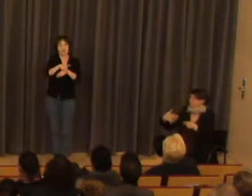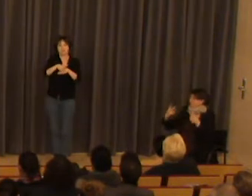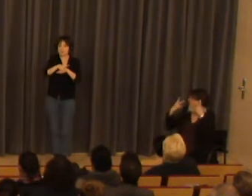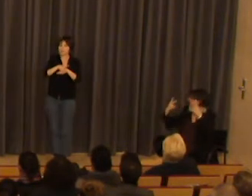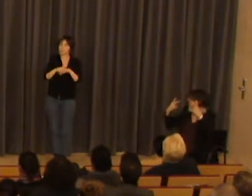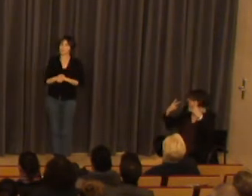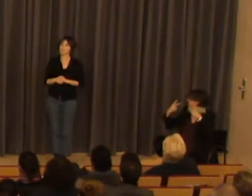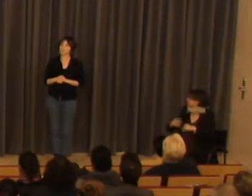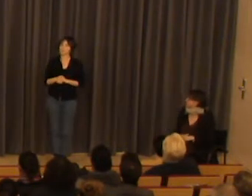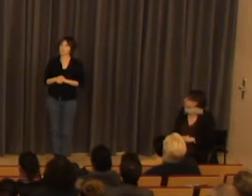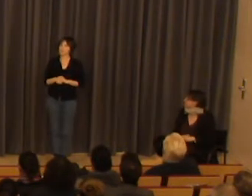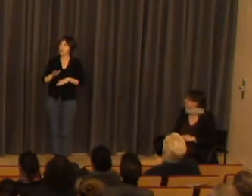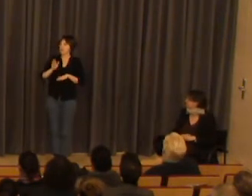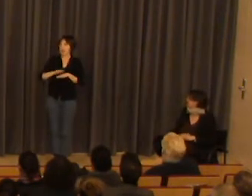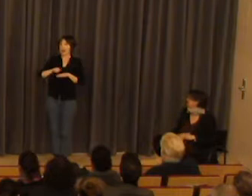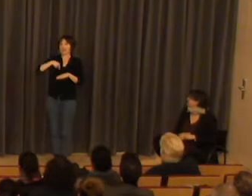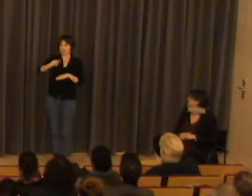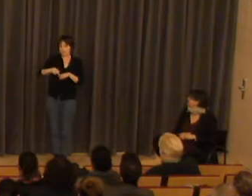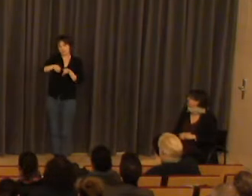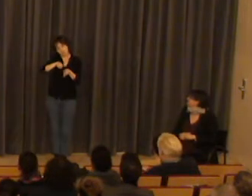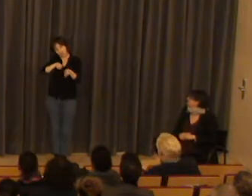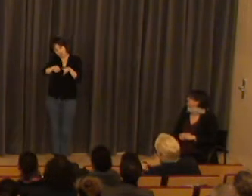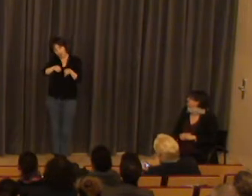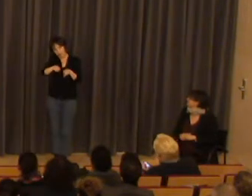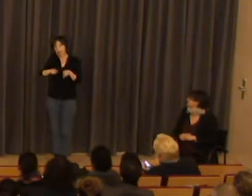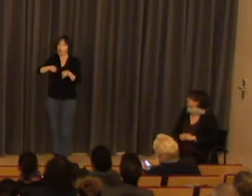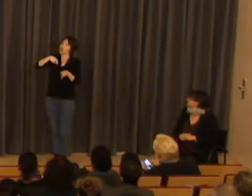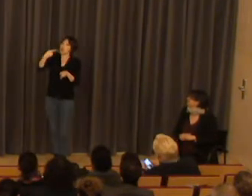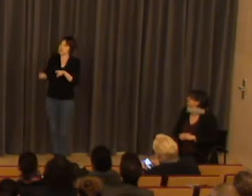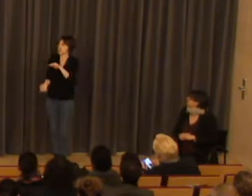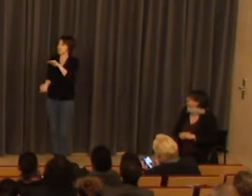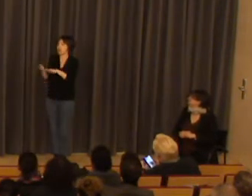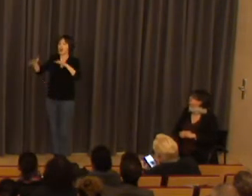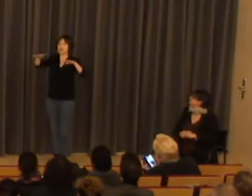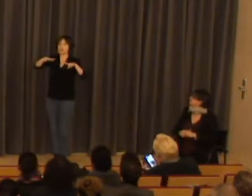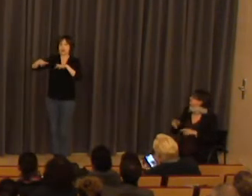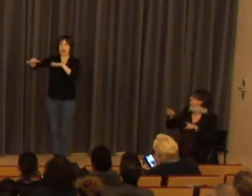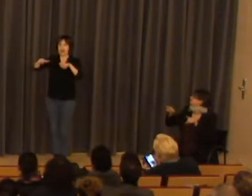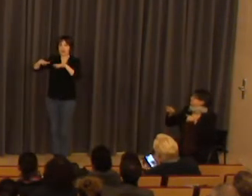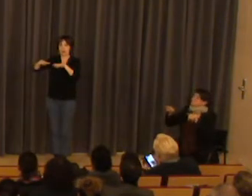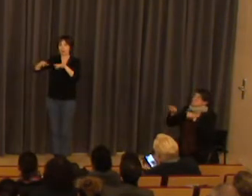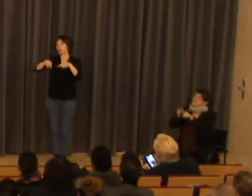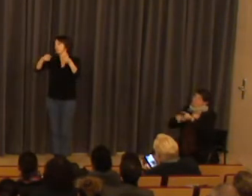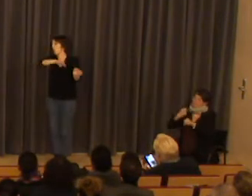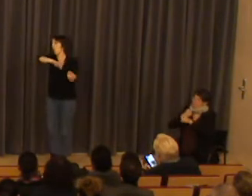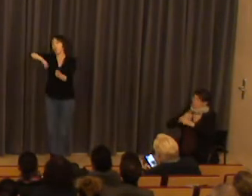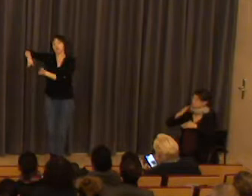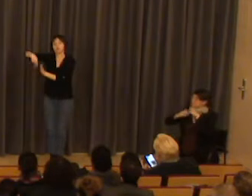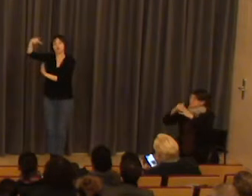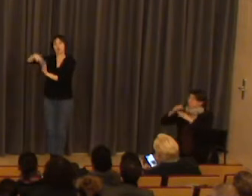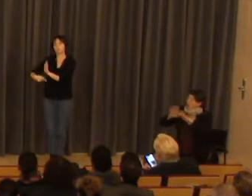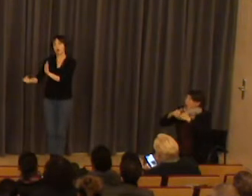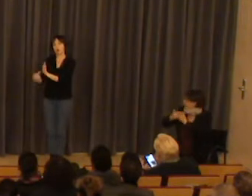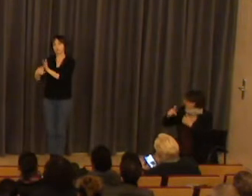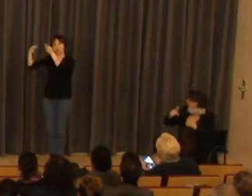per poder seleccionar els usos i crear un estàndard que després desembocarà en una normativa. Es crea l'estàndard